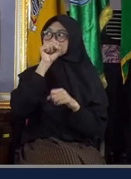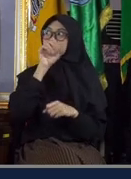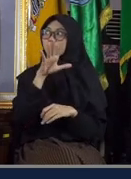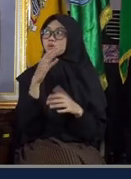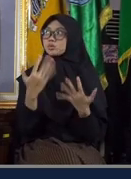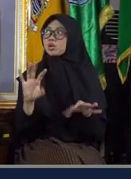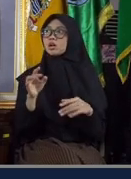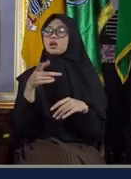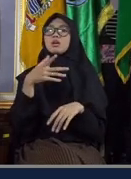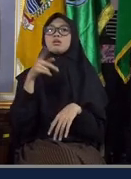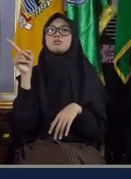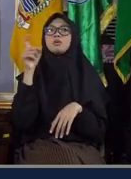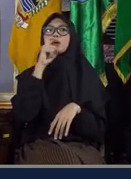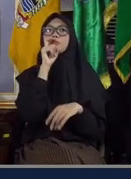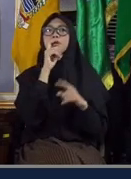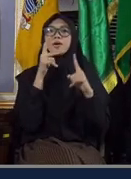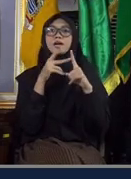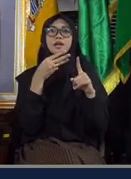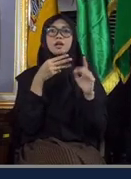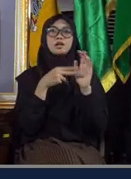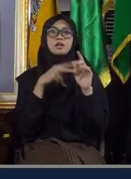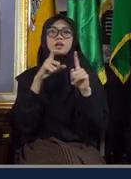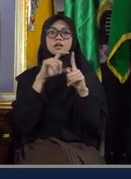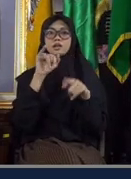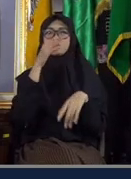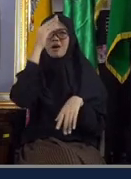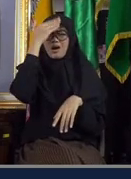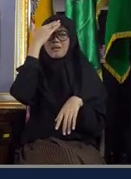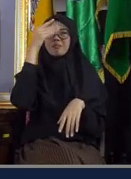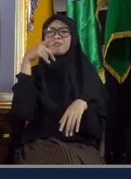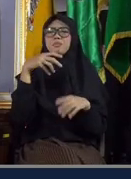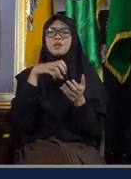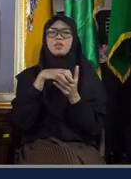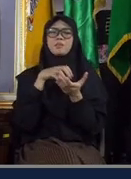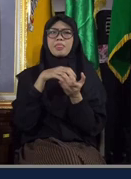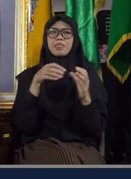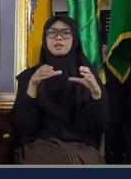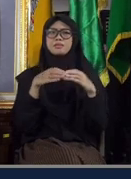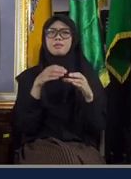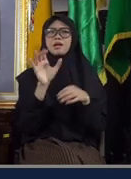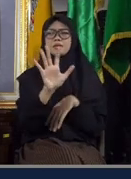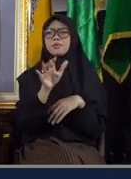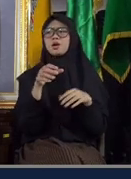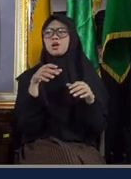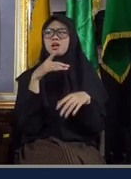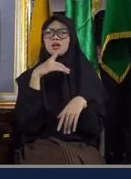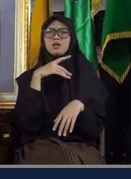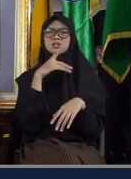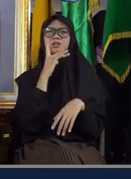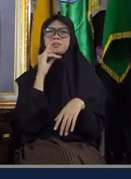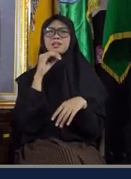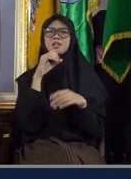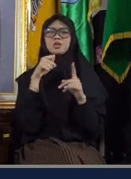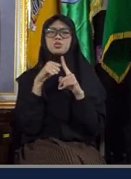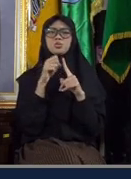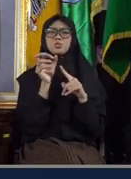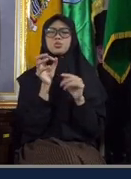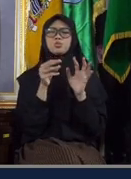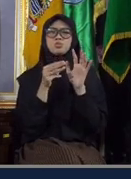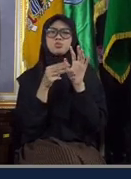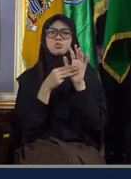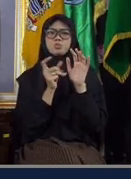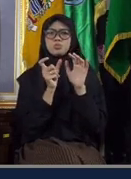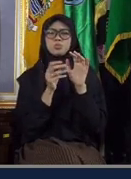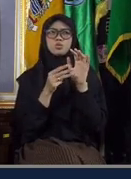Simpang Lima Gumul udah mulai tahu Gubernur sering pit-pitan Ho ungu juga pakpol iya maka pikirannya jauh